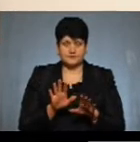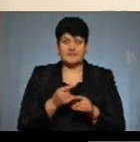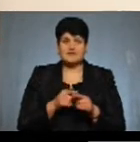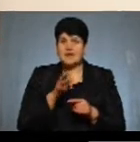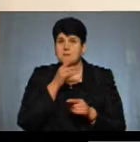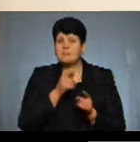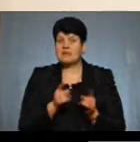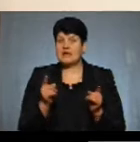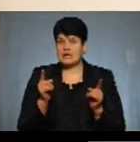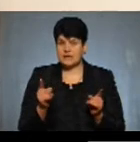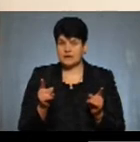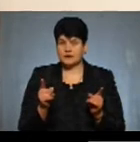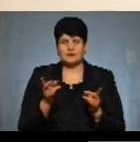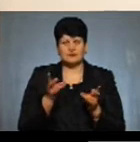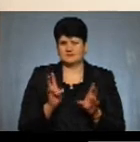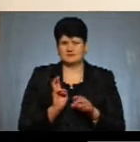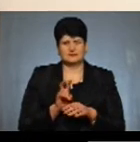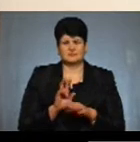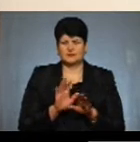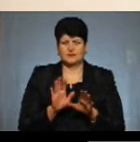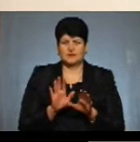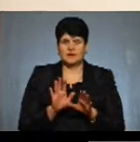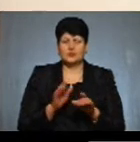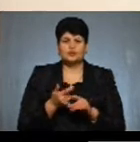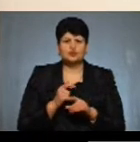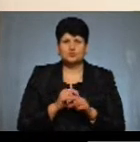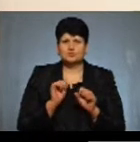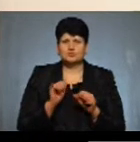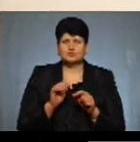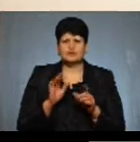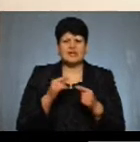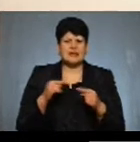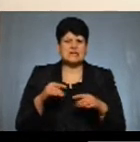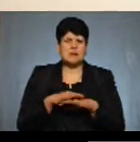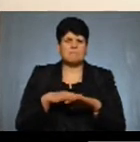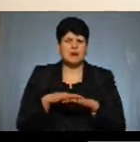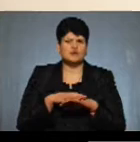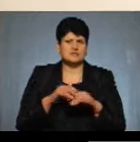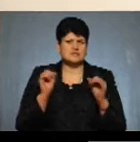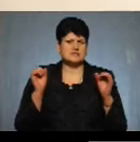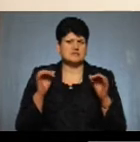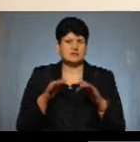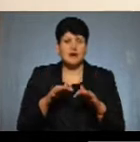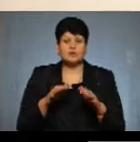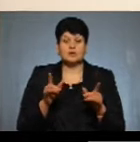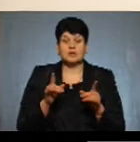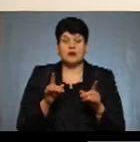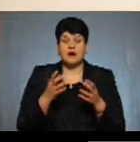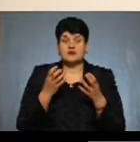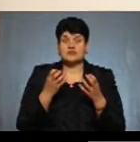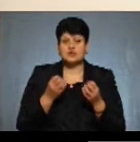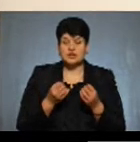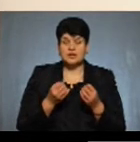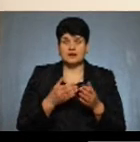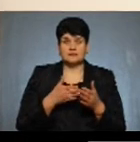такий період бажано десь не відвідувати, тому що дуже в нас може бути всякі різні масові заходи, враховуючи, що ще